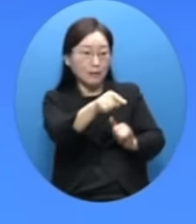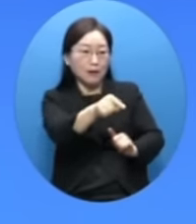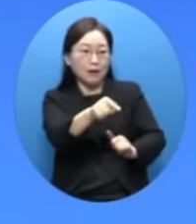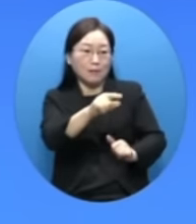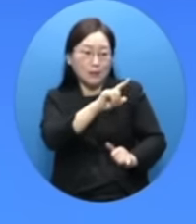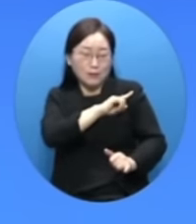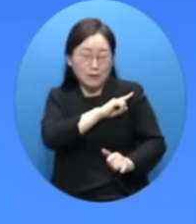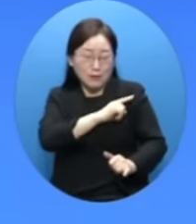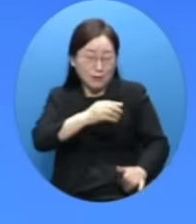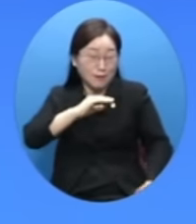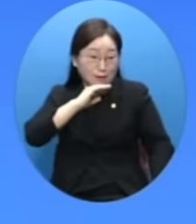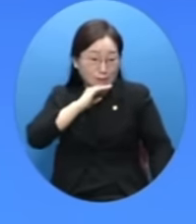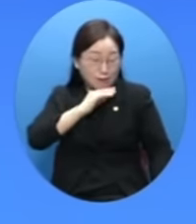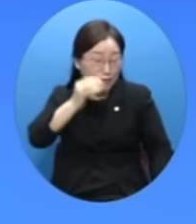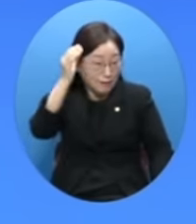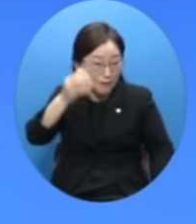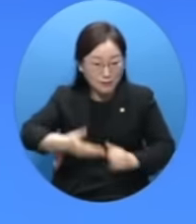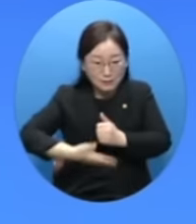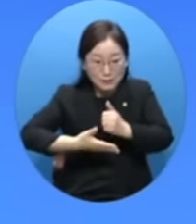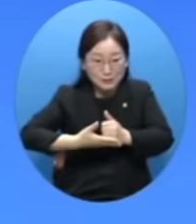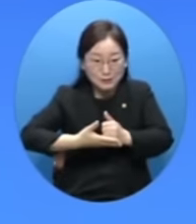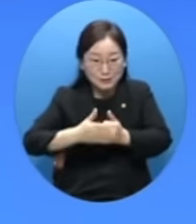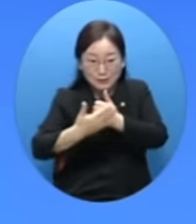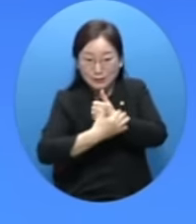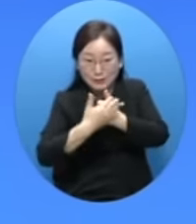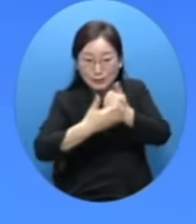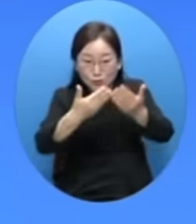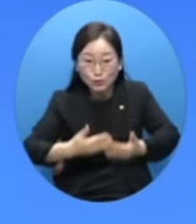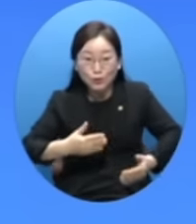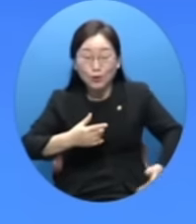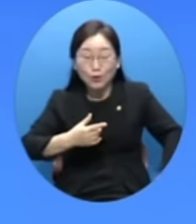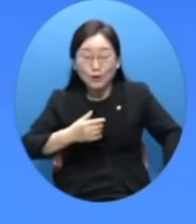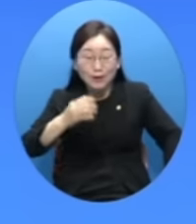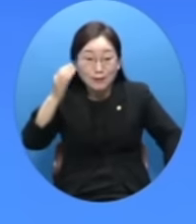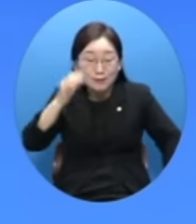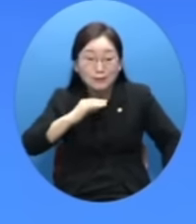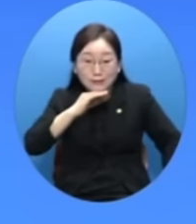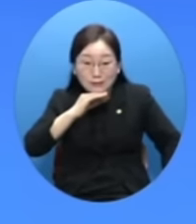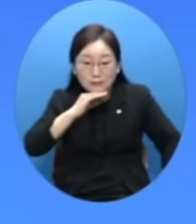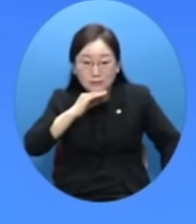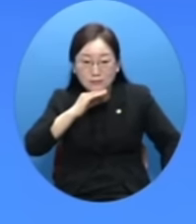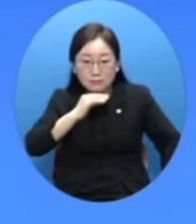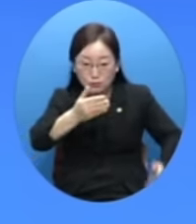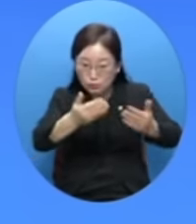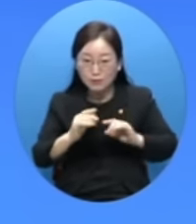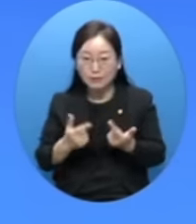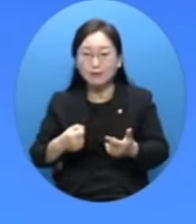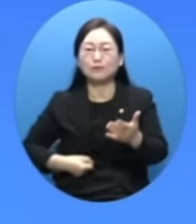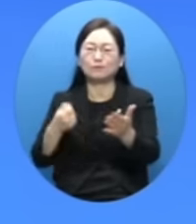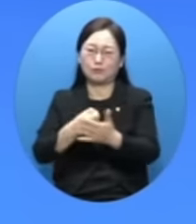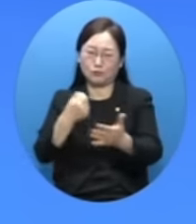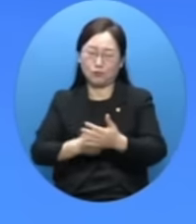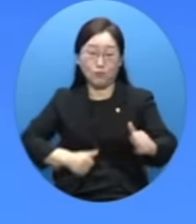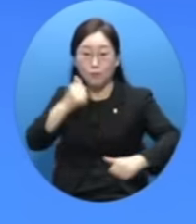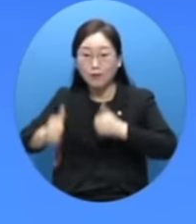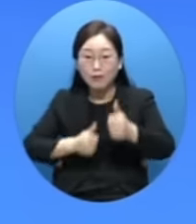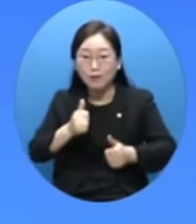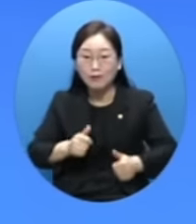내가 사람들에게 인정받고 대접받기를 원하는데 그렇게 되지 못해서 섭섭하고 화를